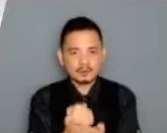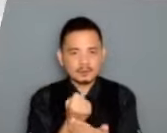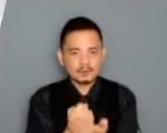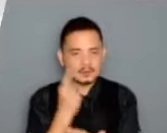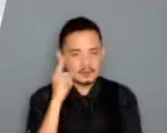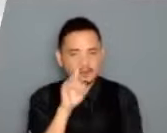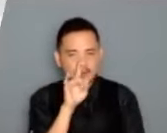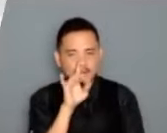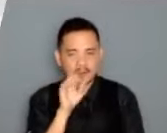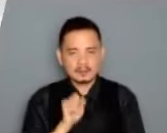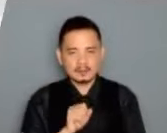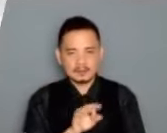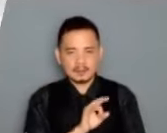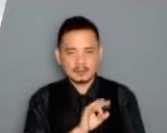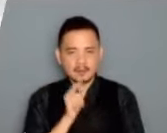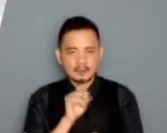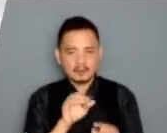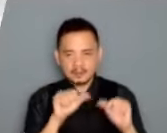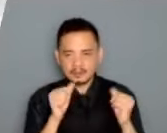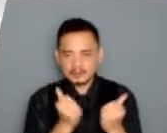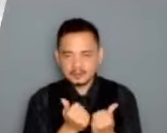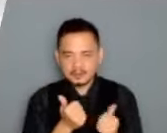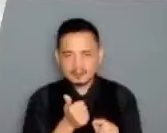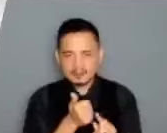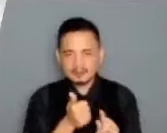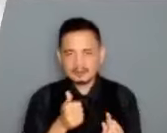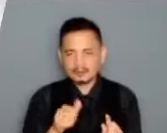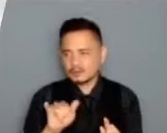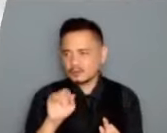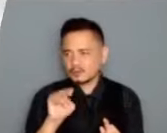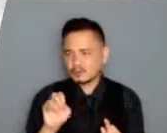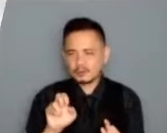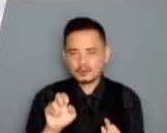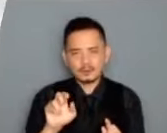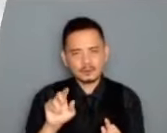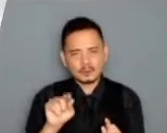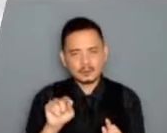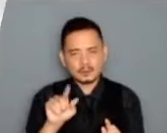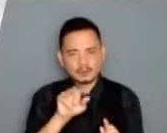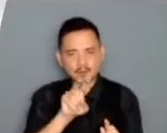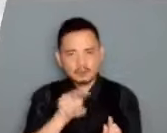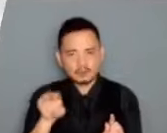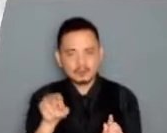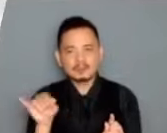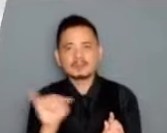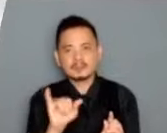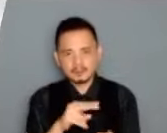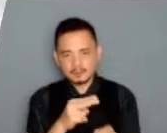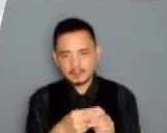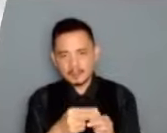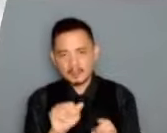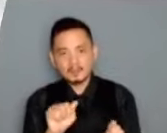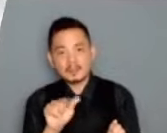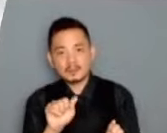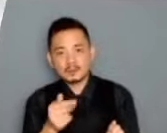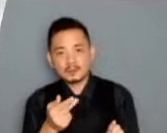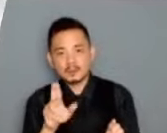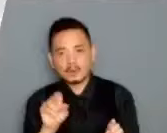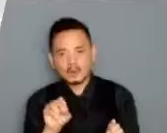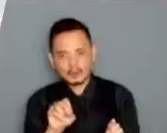sa isang manpower agency na may petsang June 20 2022 naka-address din kay go at sa bau Fu land and Development